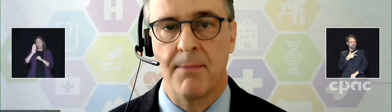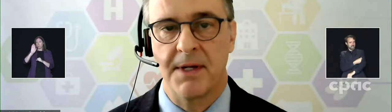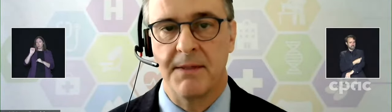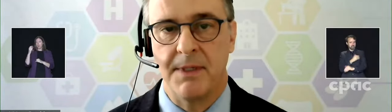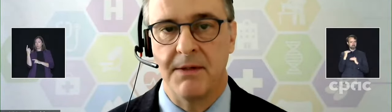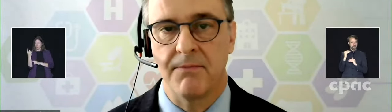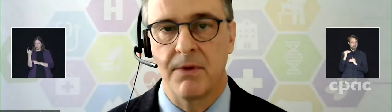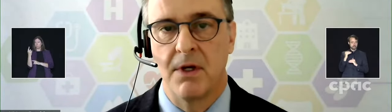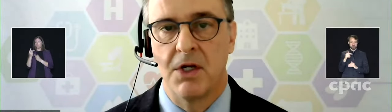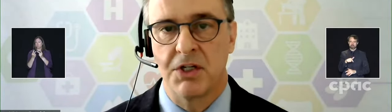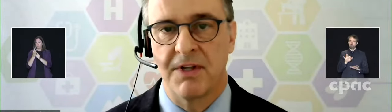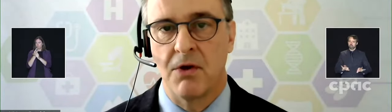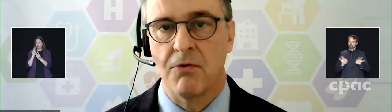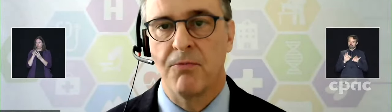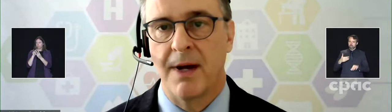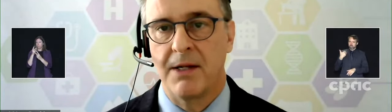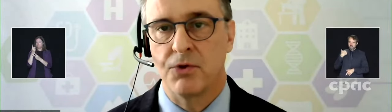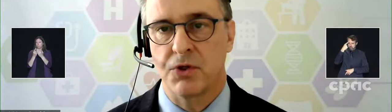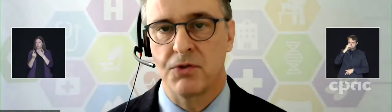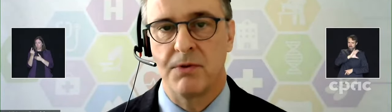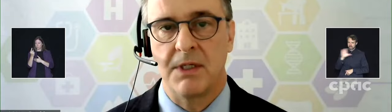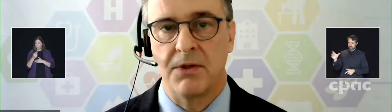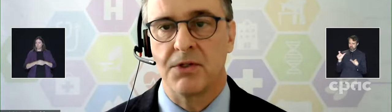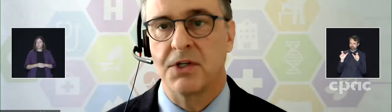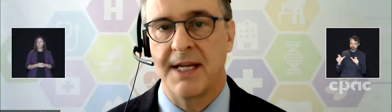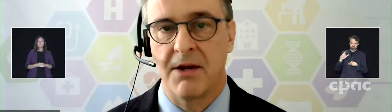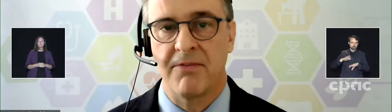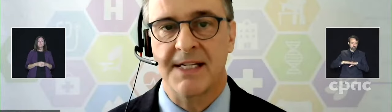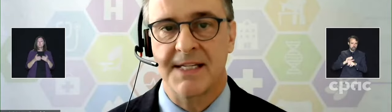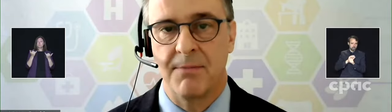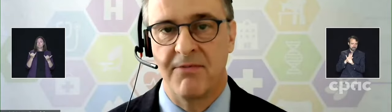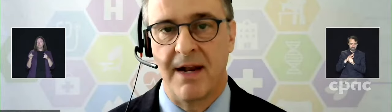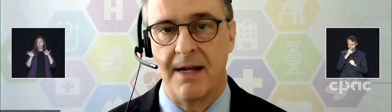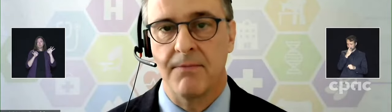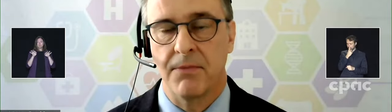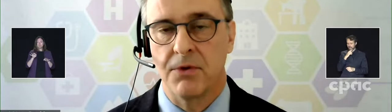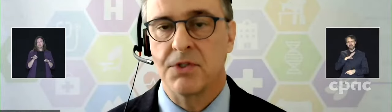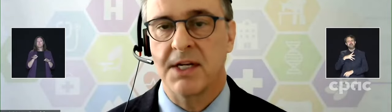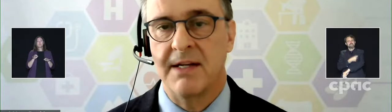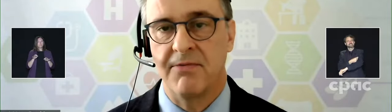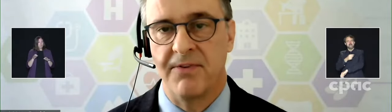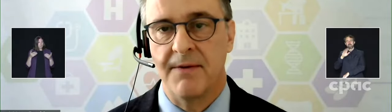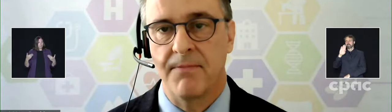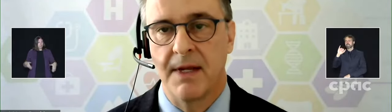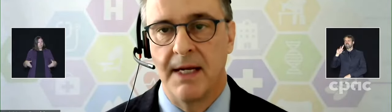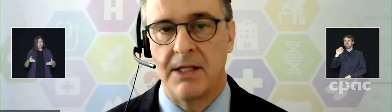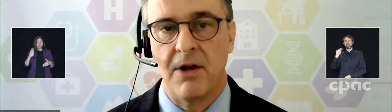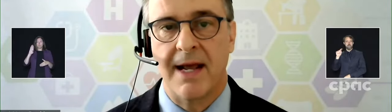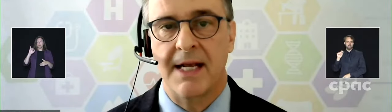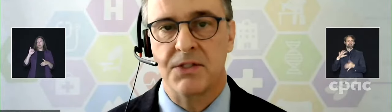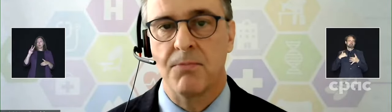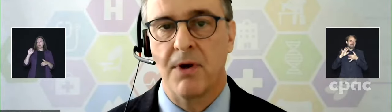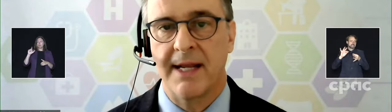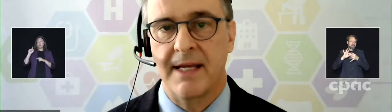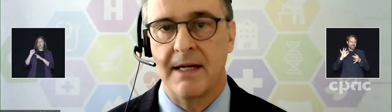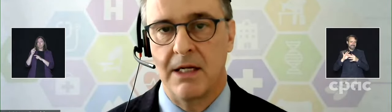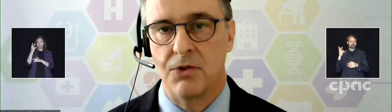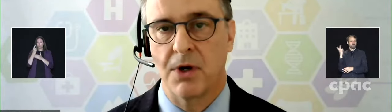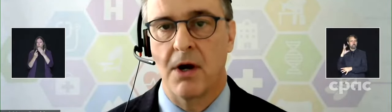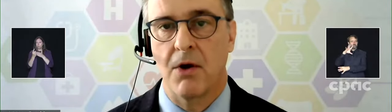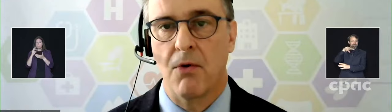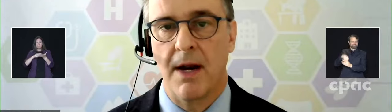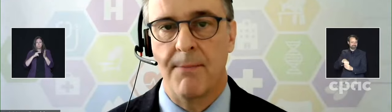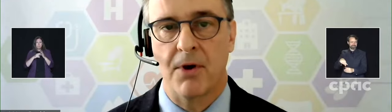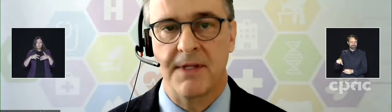Je vais donc vous parler aujourd'hui de ce qu'est un vaccin bivalent, de ce qu'il fait et de la raison pour laquelle il jouera un rôle